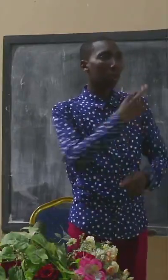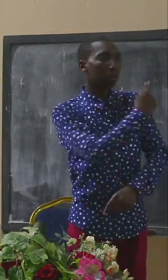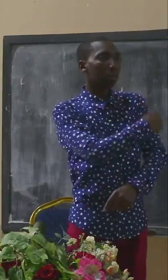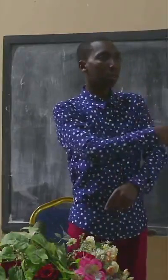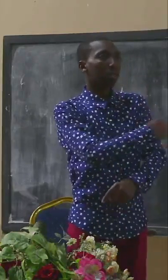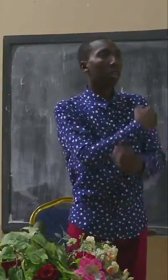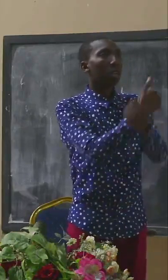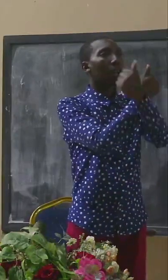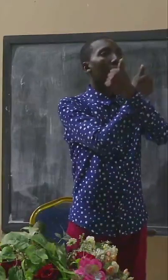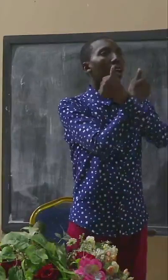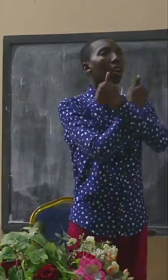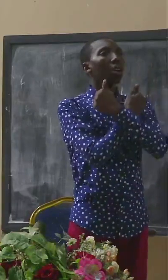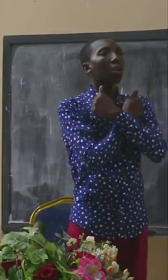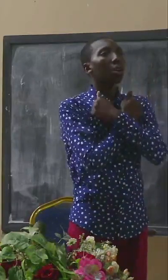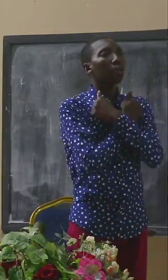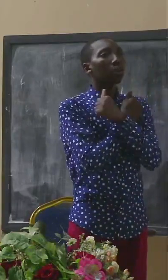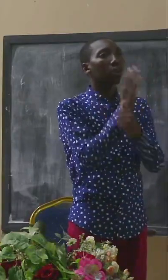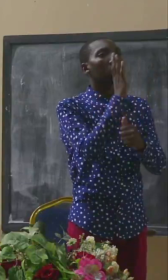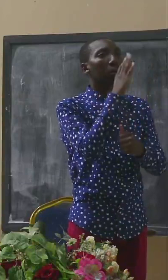hôpital